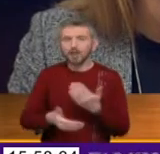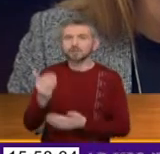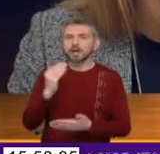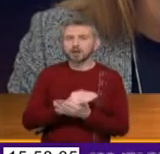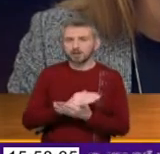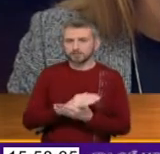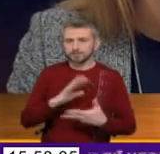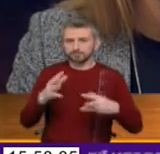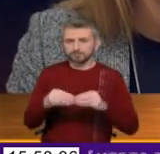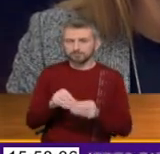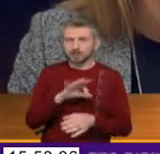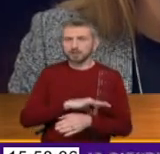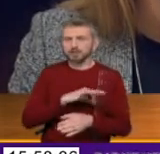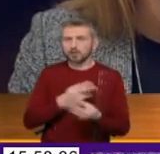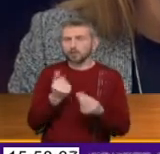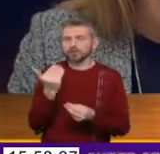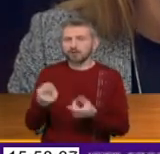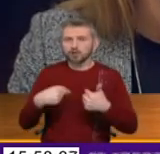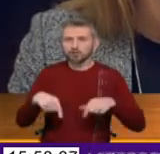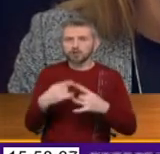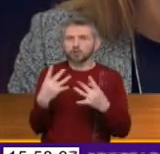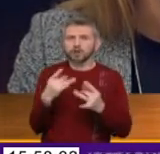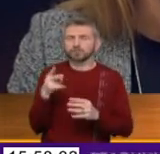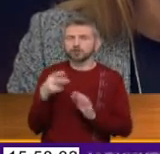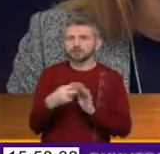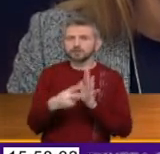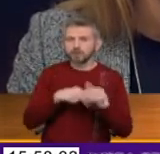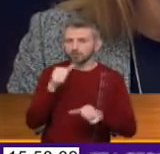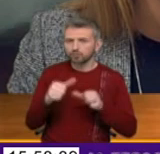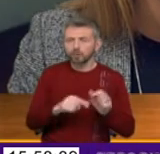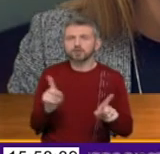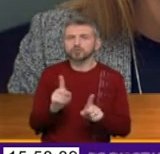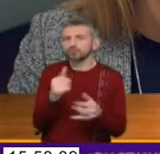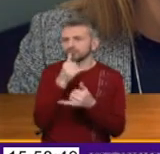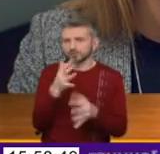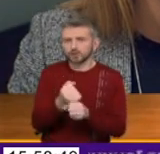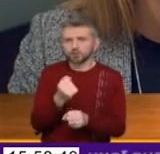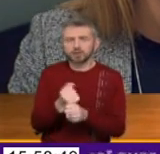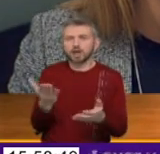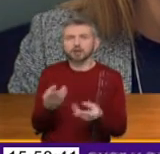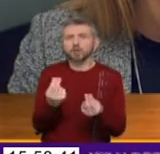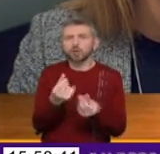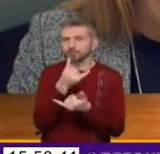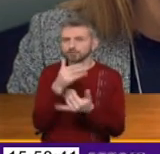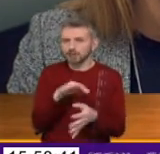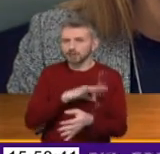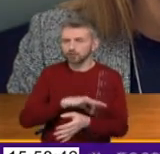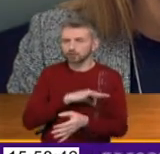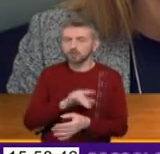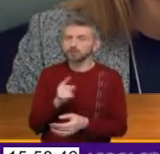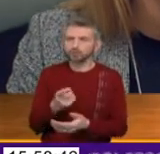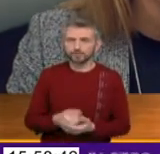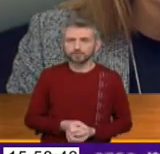до реалізації коштів на вашому окрузі. Розкажіть, у 2017 році що не вдалося зробити? Які кошти не вдалося реалізувати? І